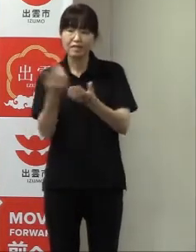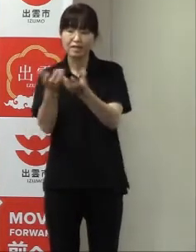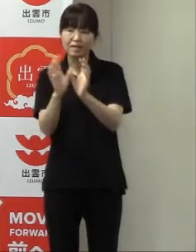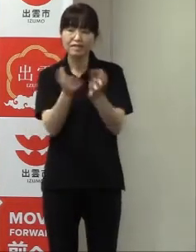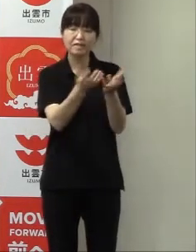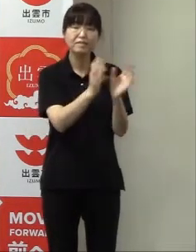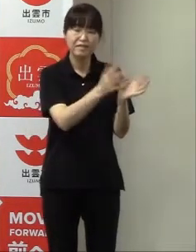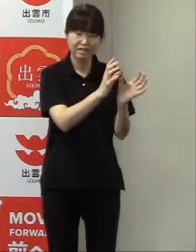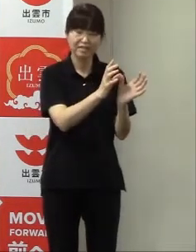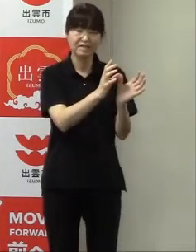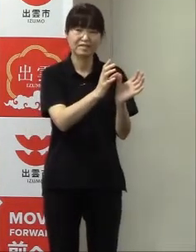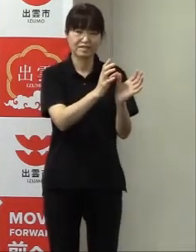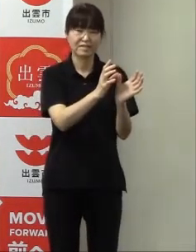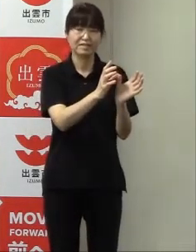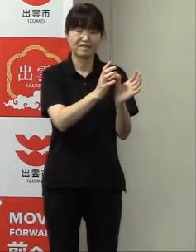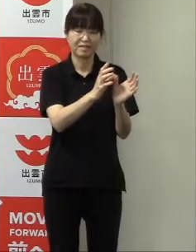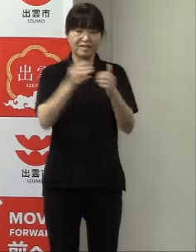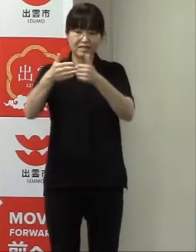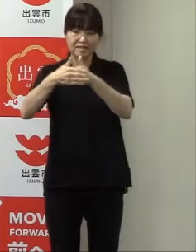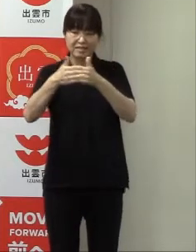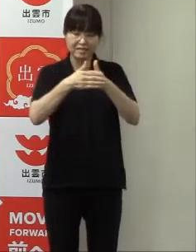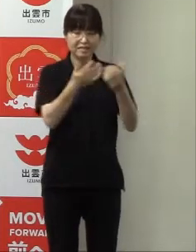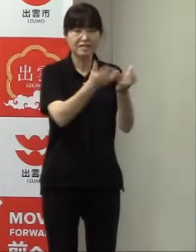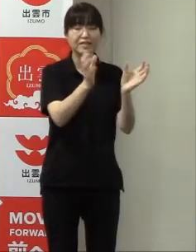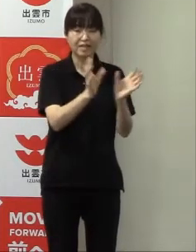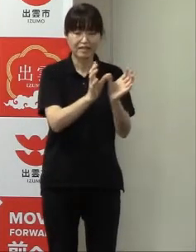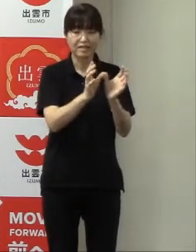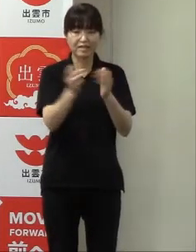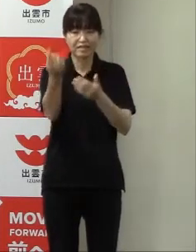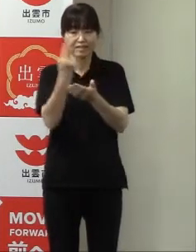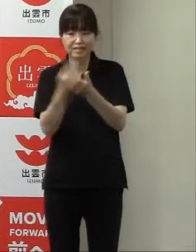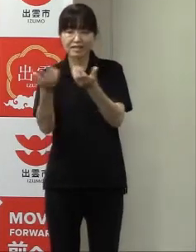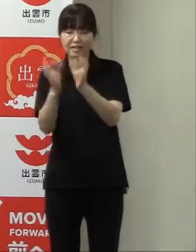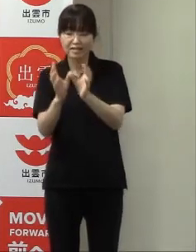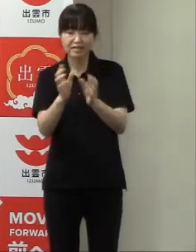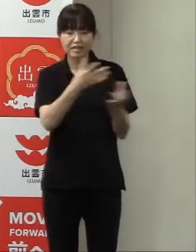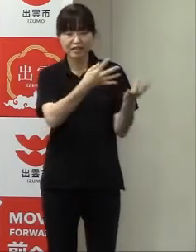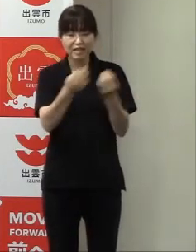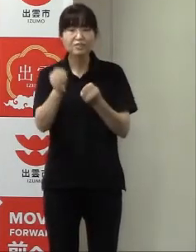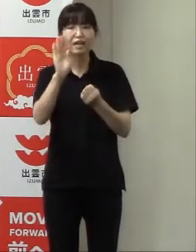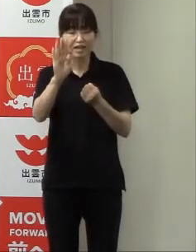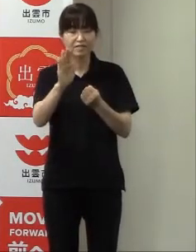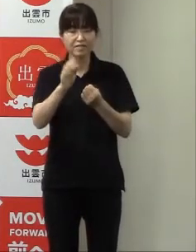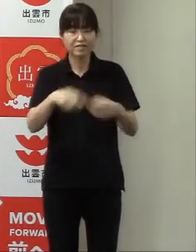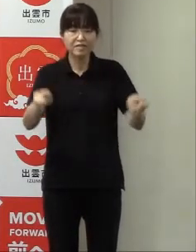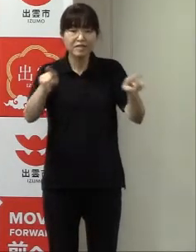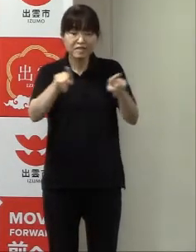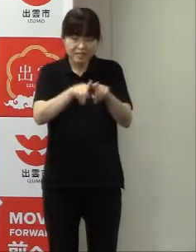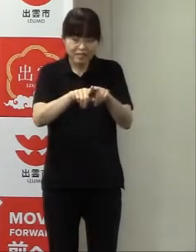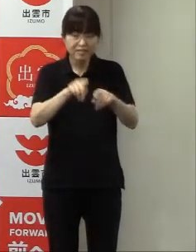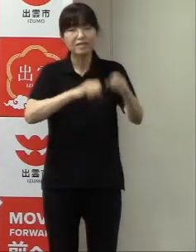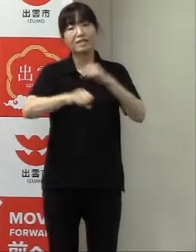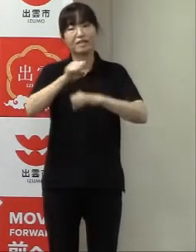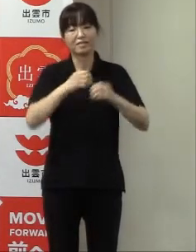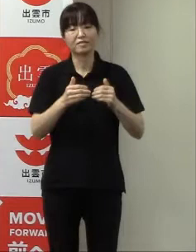の支援団体、参加団体ございますけれども、その人たちと一緒になって取り組んでいくということであります